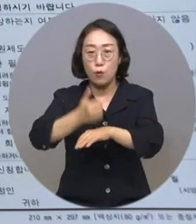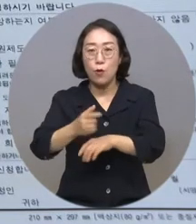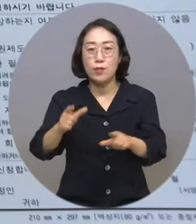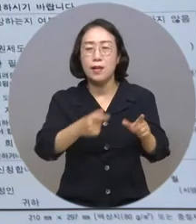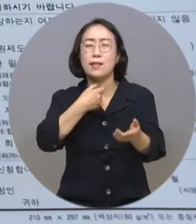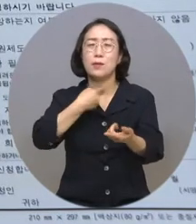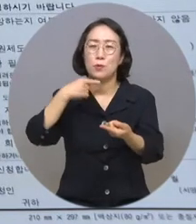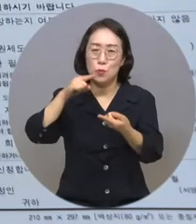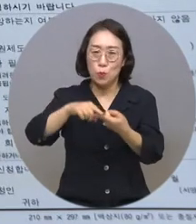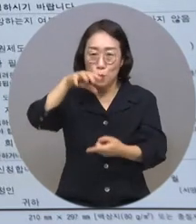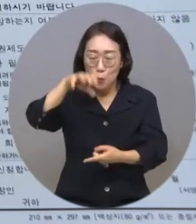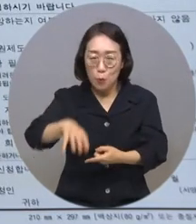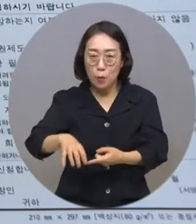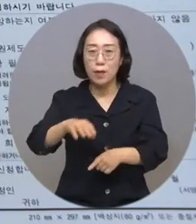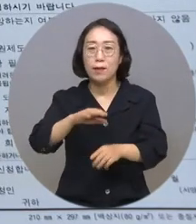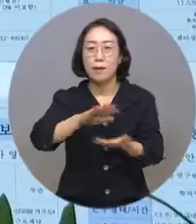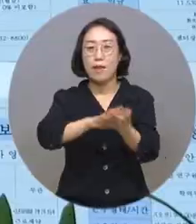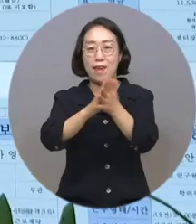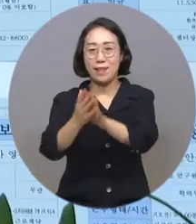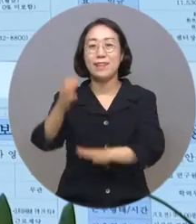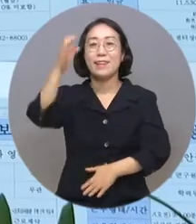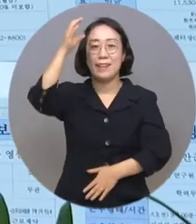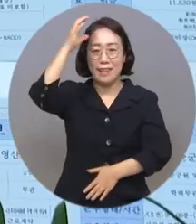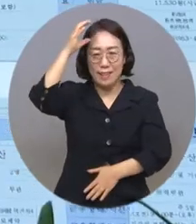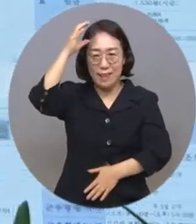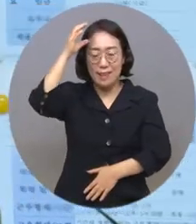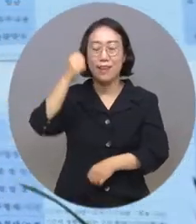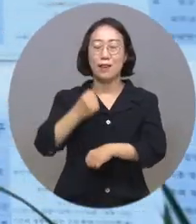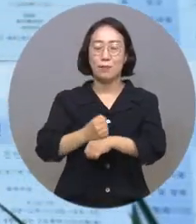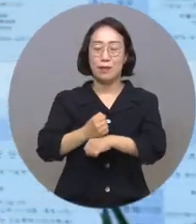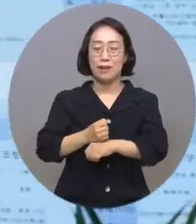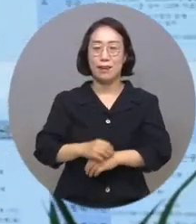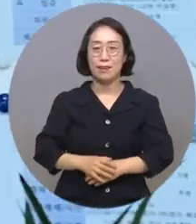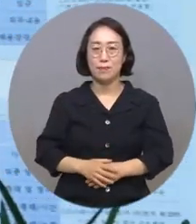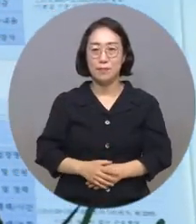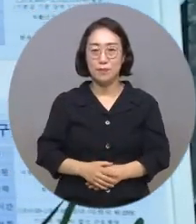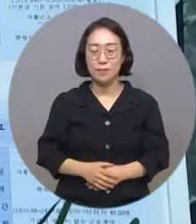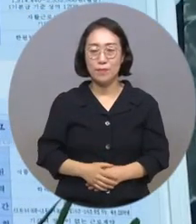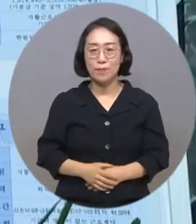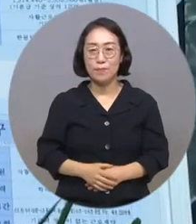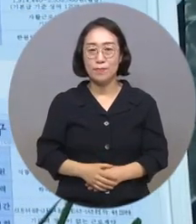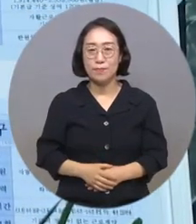진안군이 되기를 기대합니다. 복지TV 전북방송 장유진입니다.